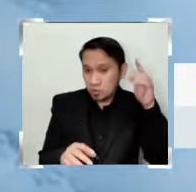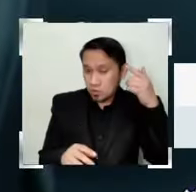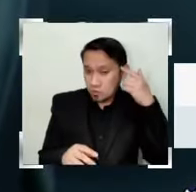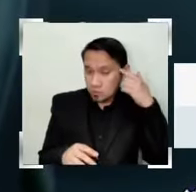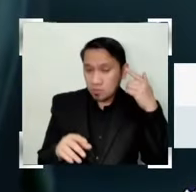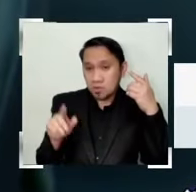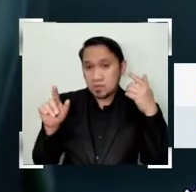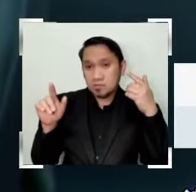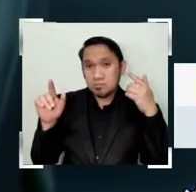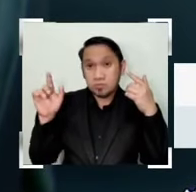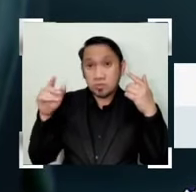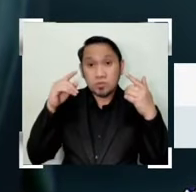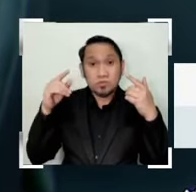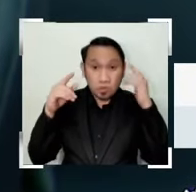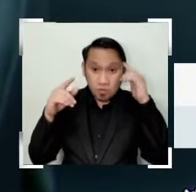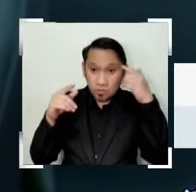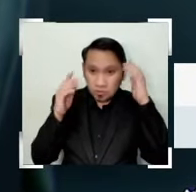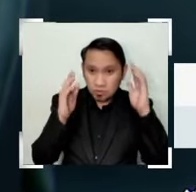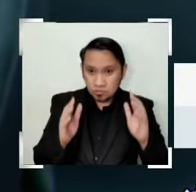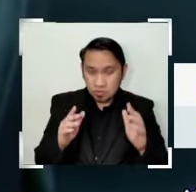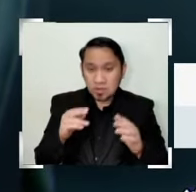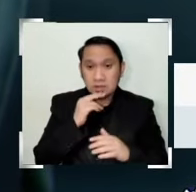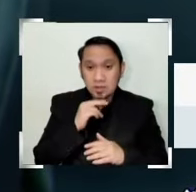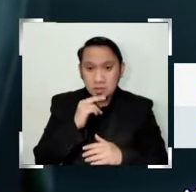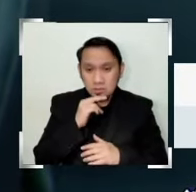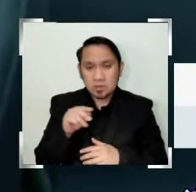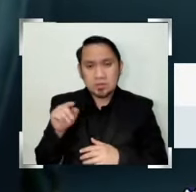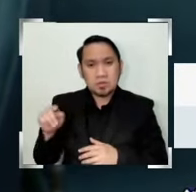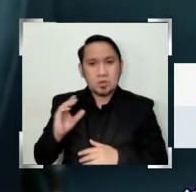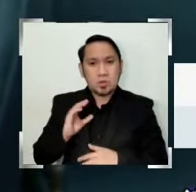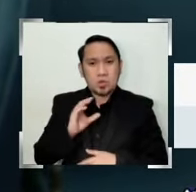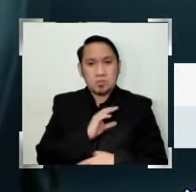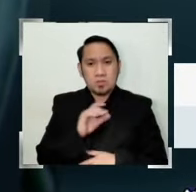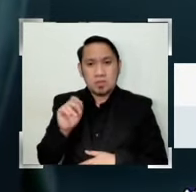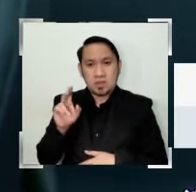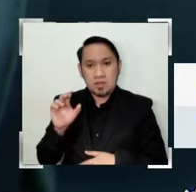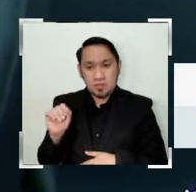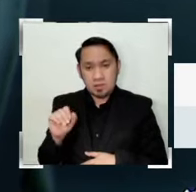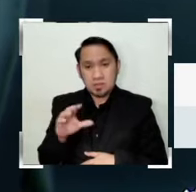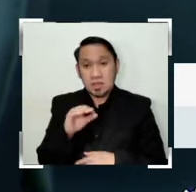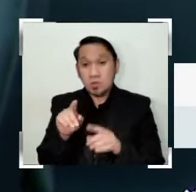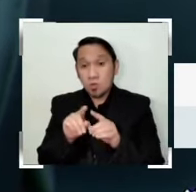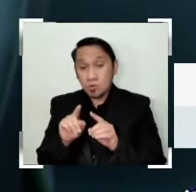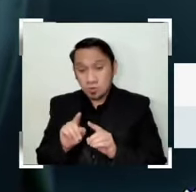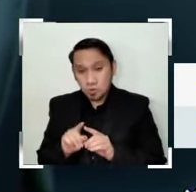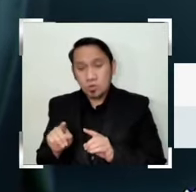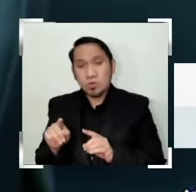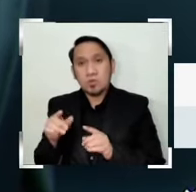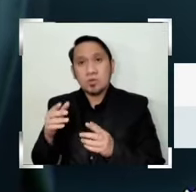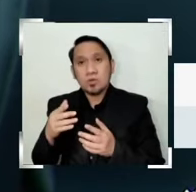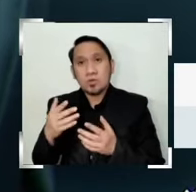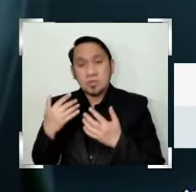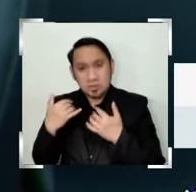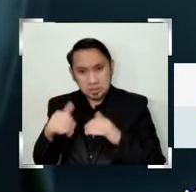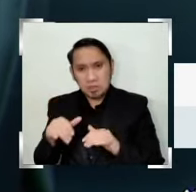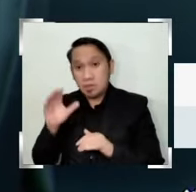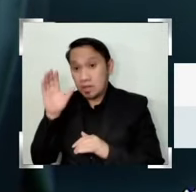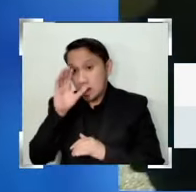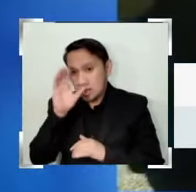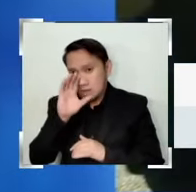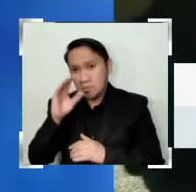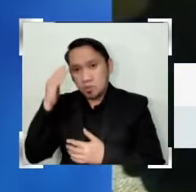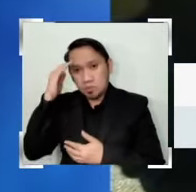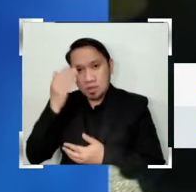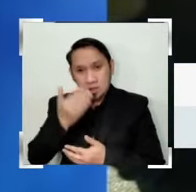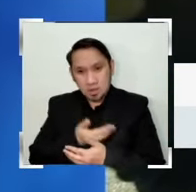4. Bukod kay Congressman Teves, subject din ng search warrant ang dalawang anak niyang sina Kurt Matthew at Axel at iba pang